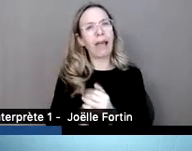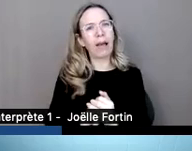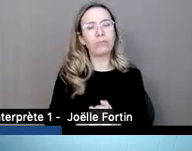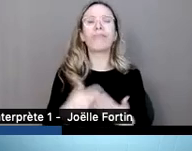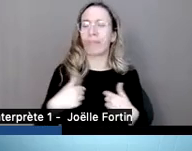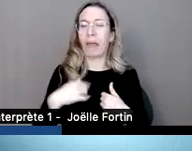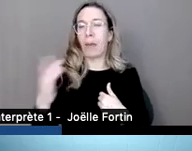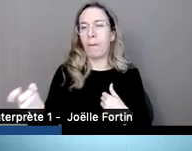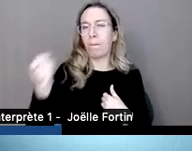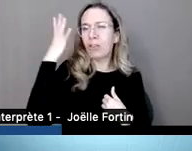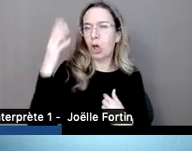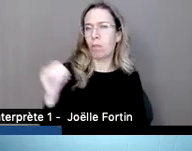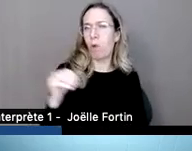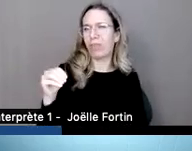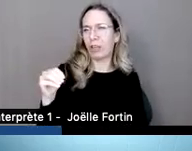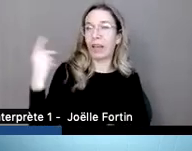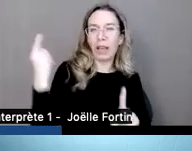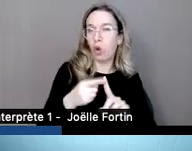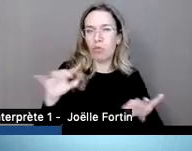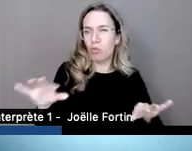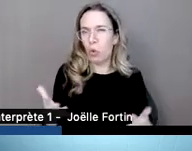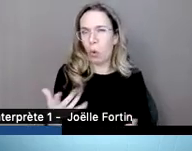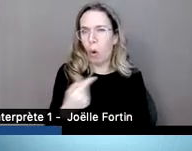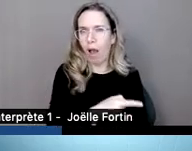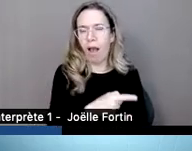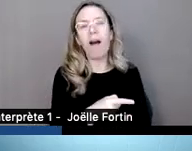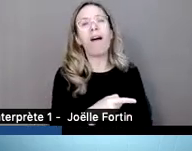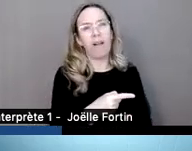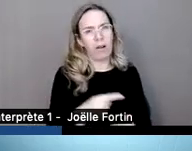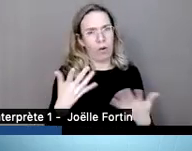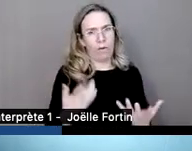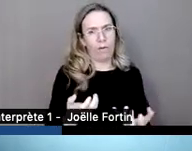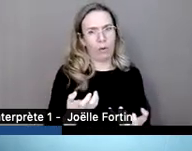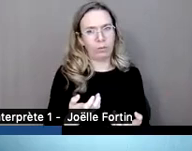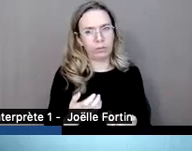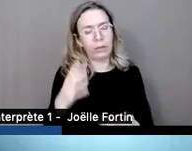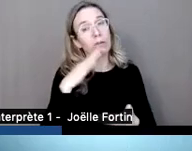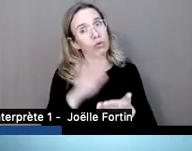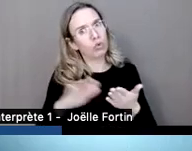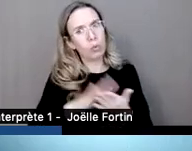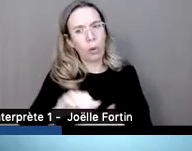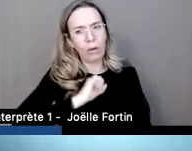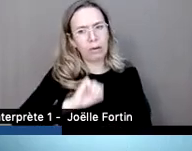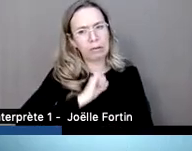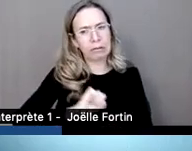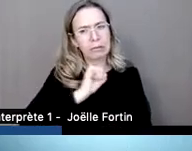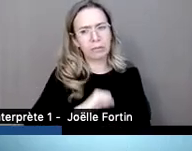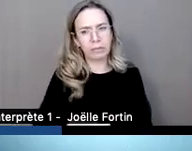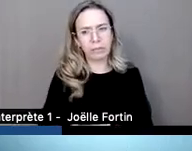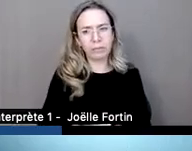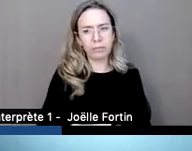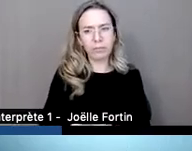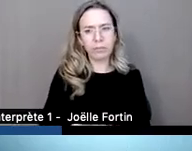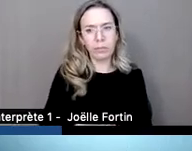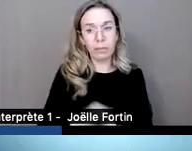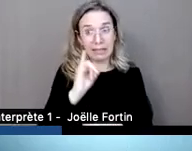Montessori a comme objectif pour travailler sur plus, excusez-moi, plus une personne